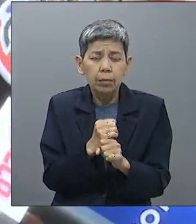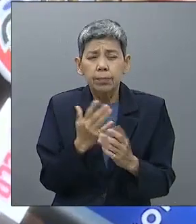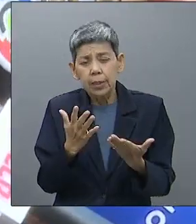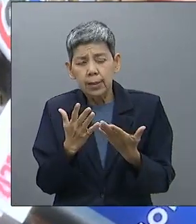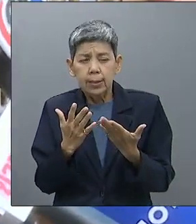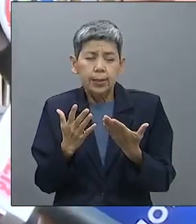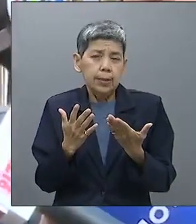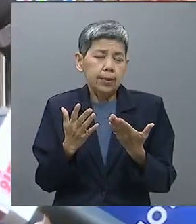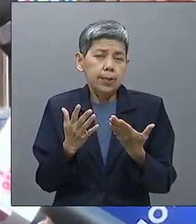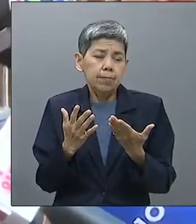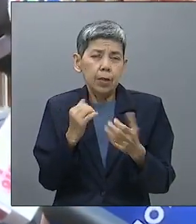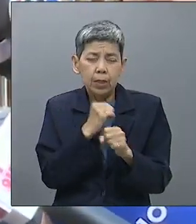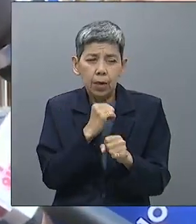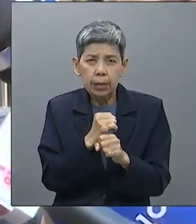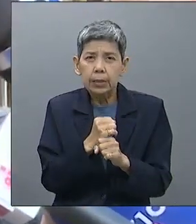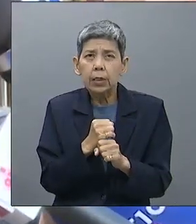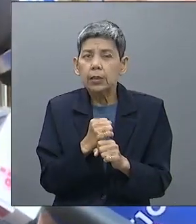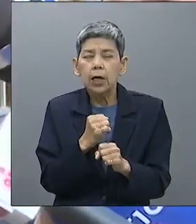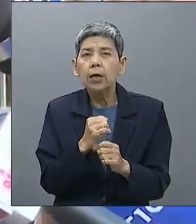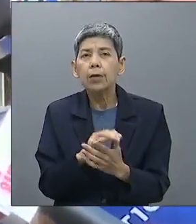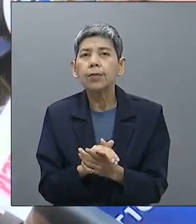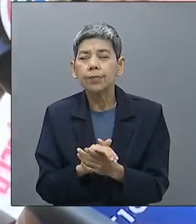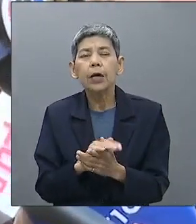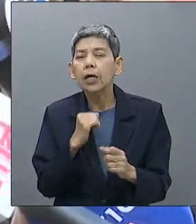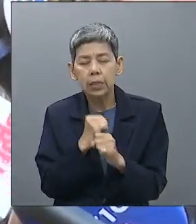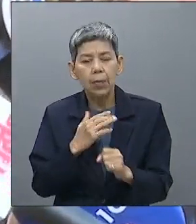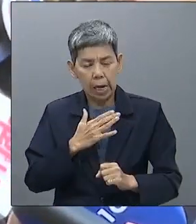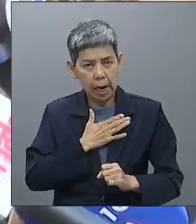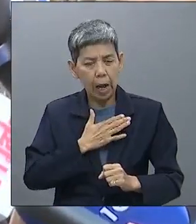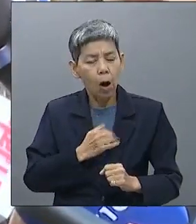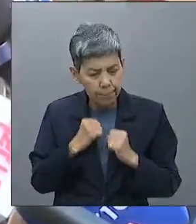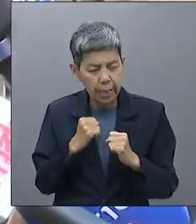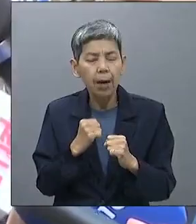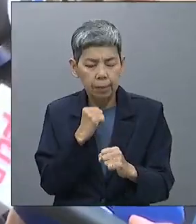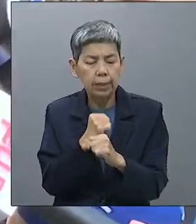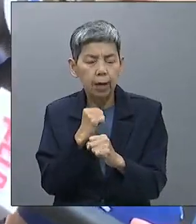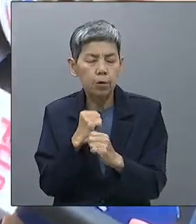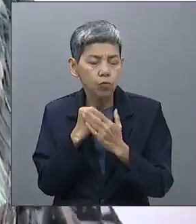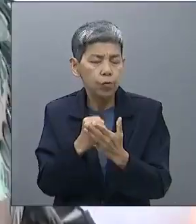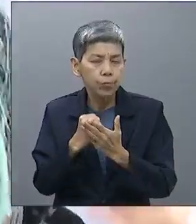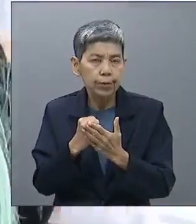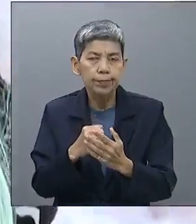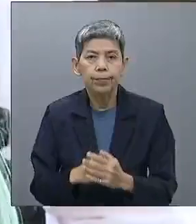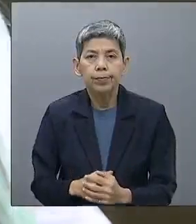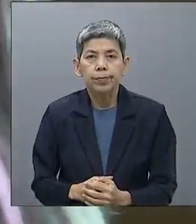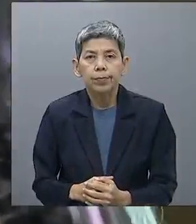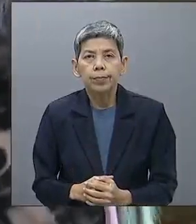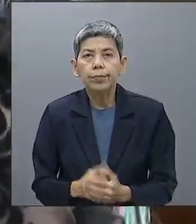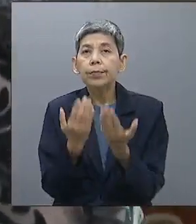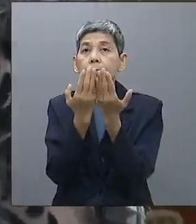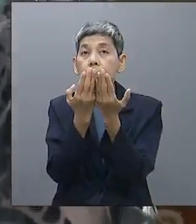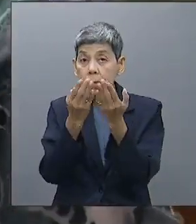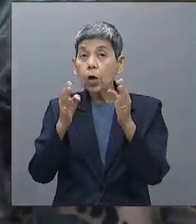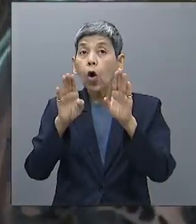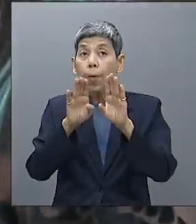ครับสิ่งที่ดีนะครับก็ทางเราก็พยายามทําเต็มที่ที่สุด ครอบครัวของน้องเบ